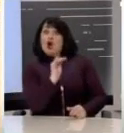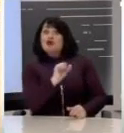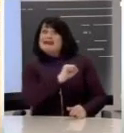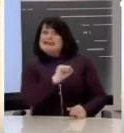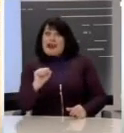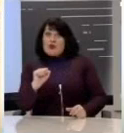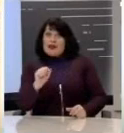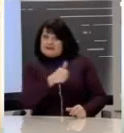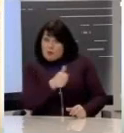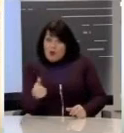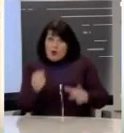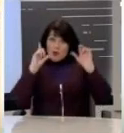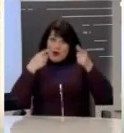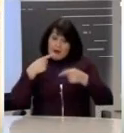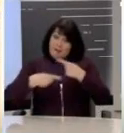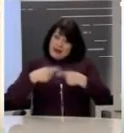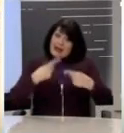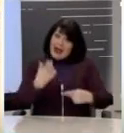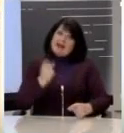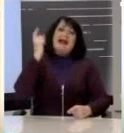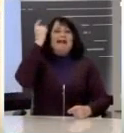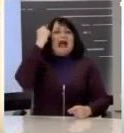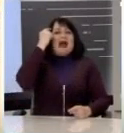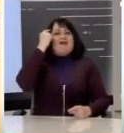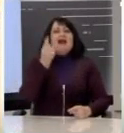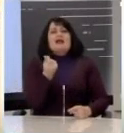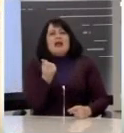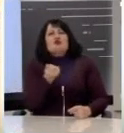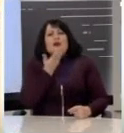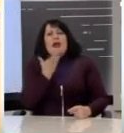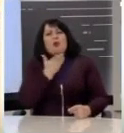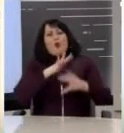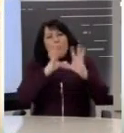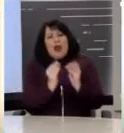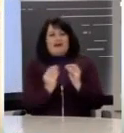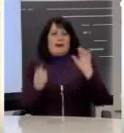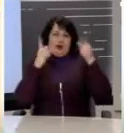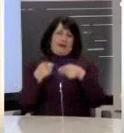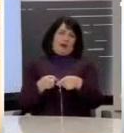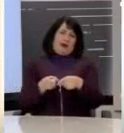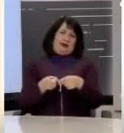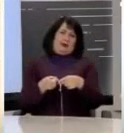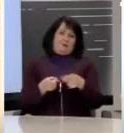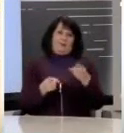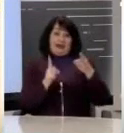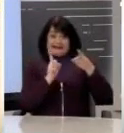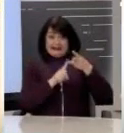φαίνεται ότι είναι ο μόνος που λόγω εμπειρίας καταλαβαίνει τα δημόσια οικονομικά από την αξιωματική αντιπολίτευση.